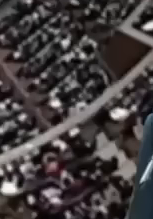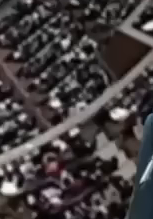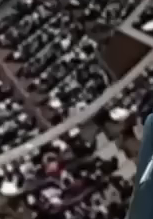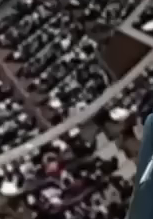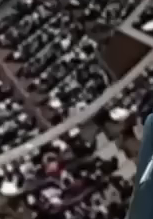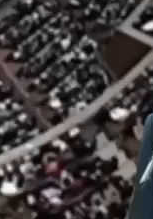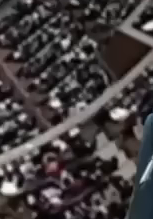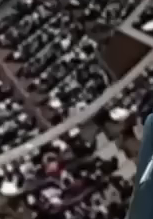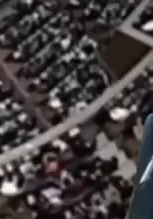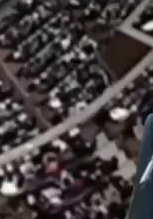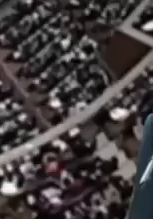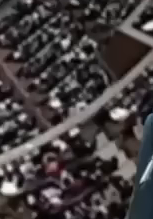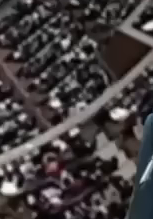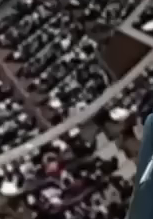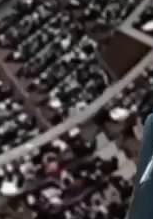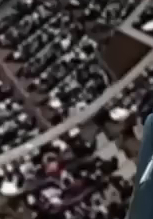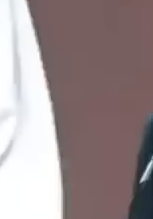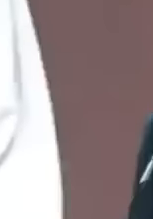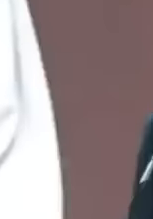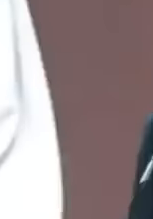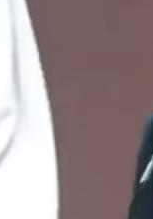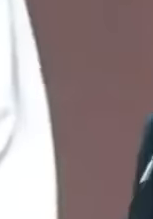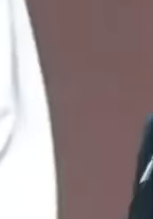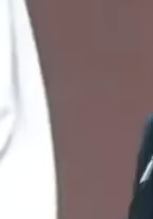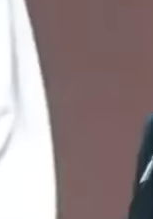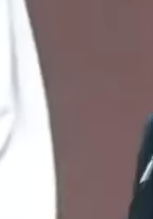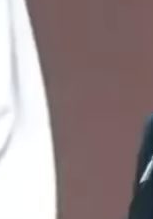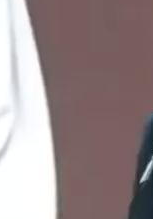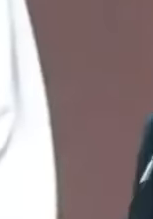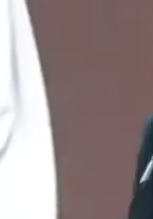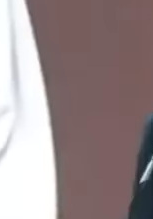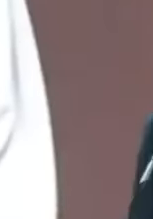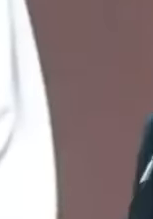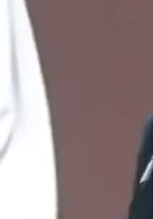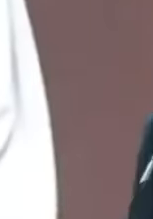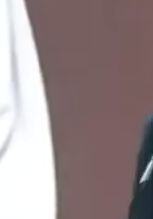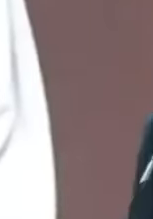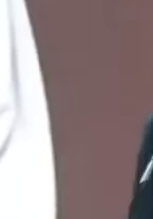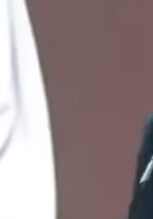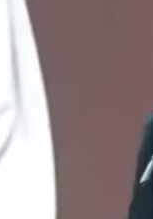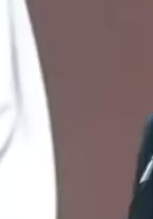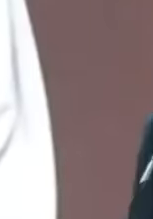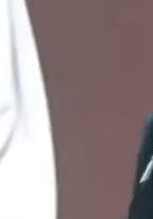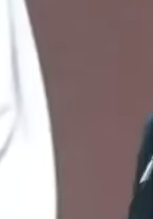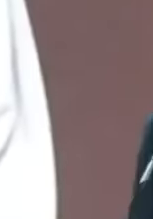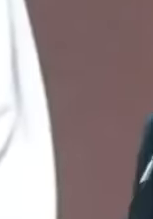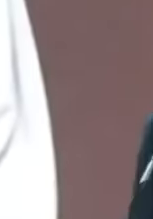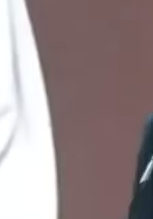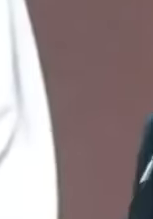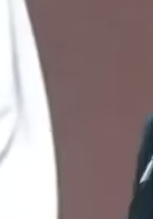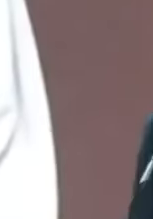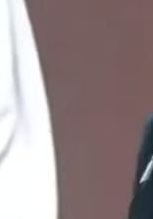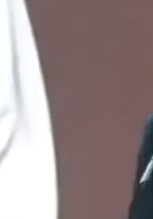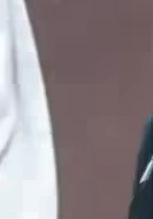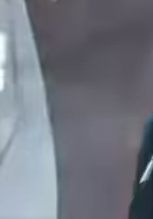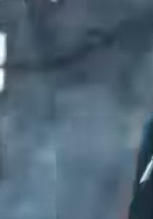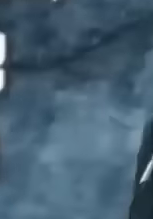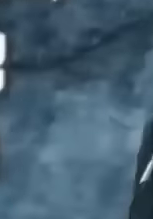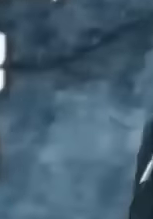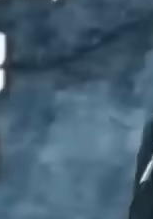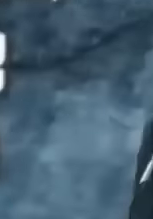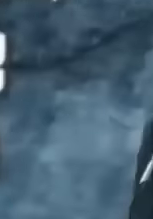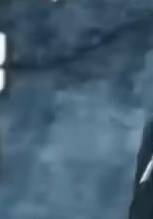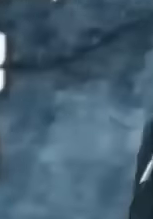은혜 받으실 하나님 말씀은 구약 806페이지 시편 1편